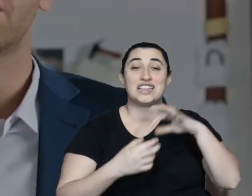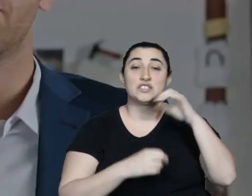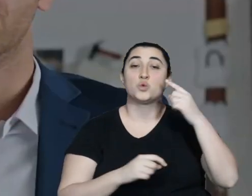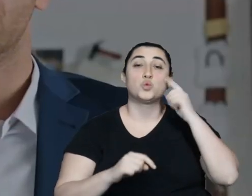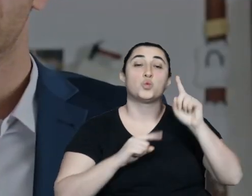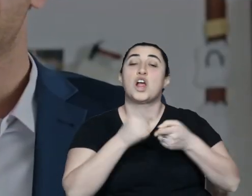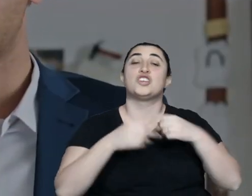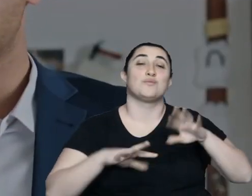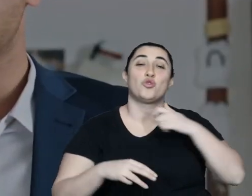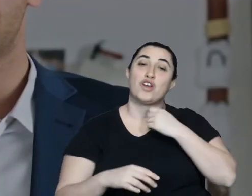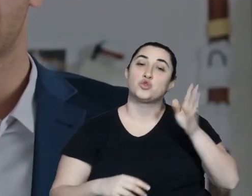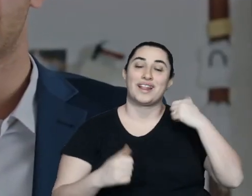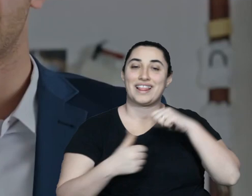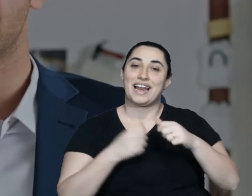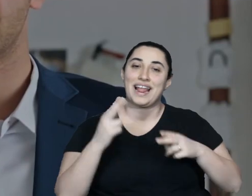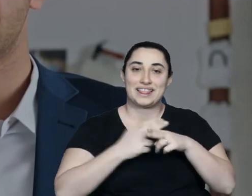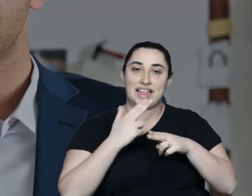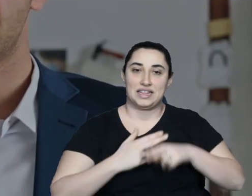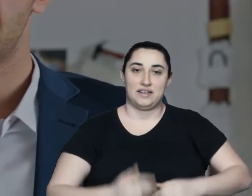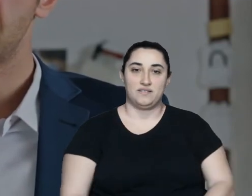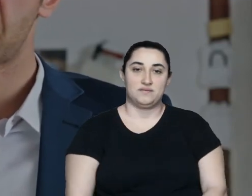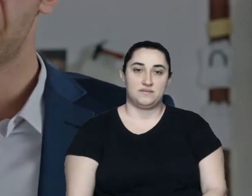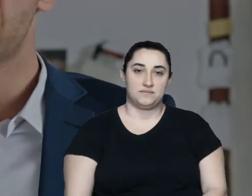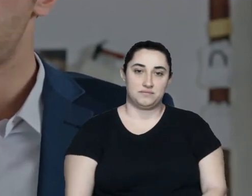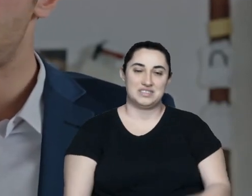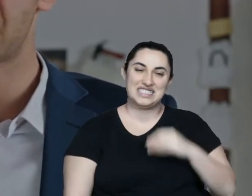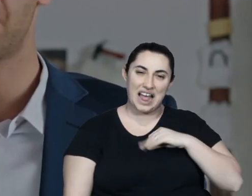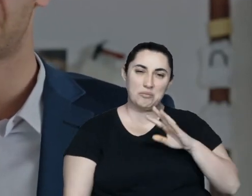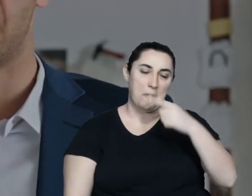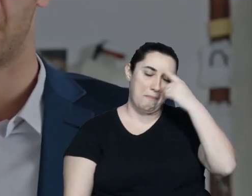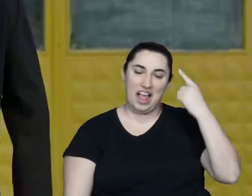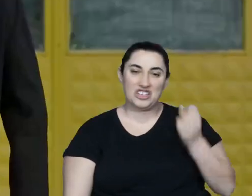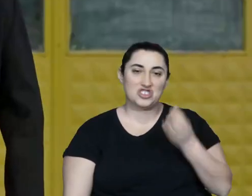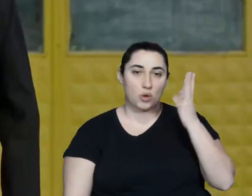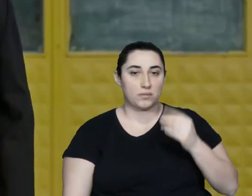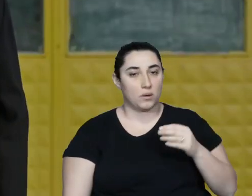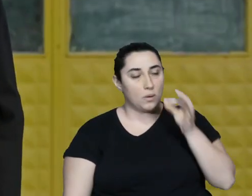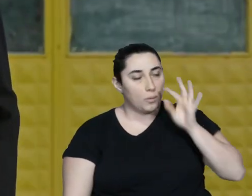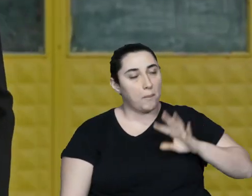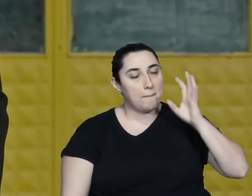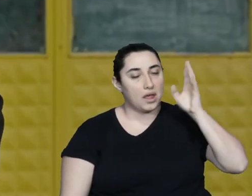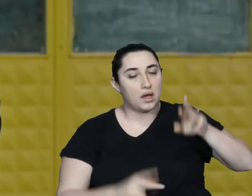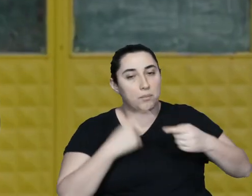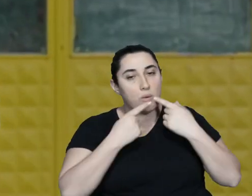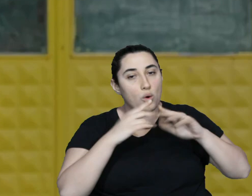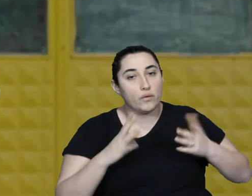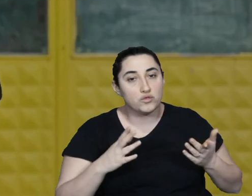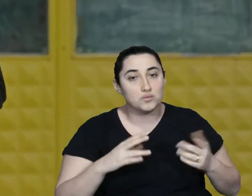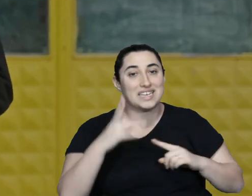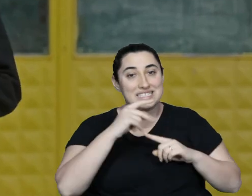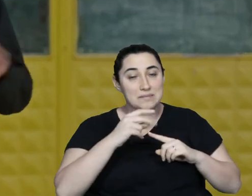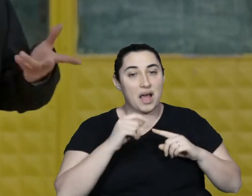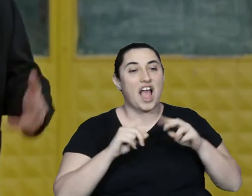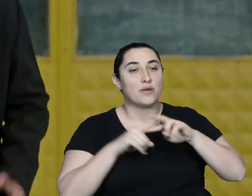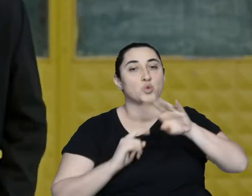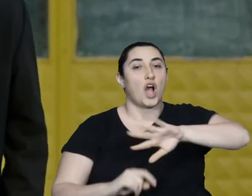an ulaşılamıyor. Lütfen daha sonra tekrar deneyiniz. Sanmıyorum ama belki bir ihtimal. Oğlum manyak manyak konuşma. İsmail